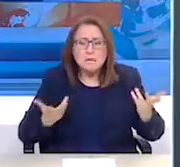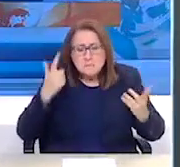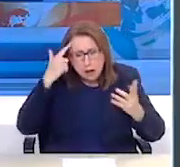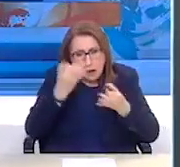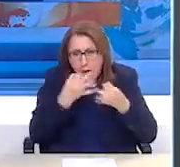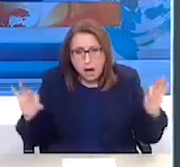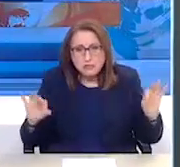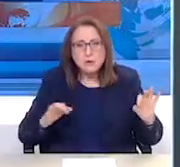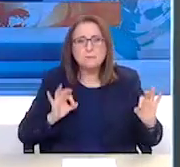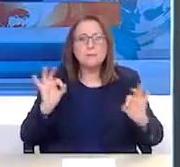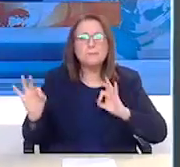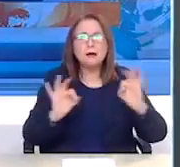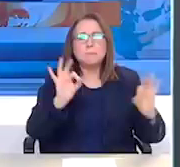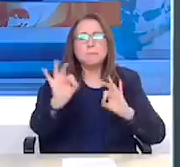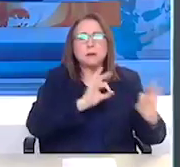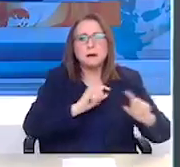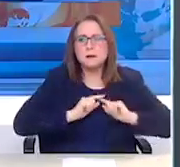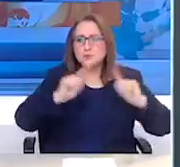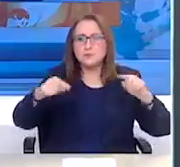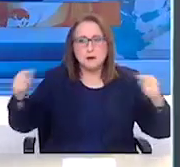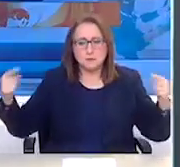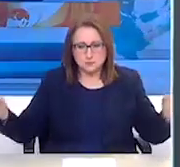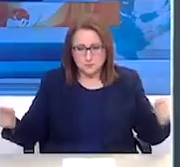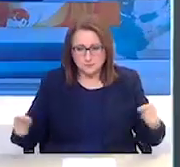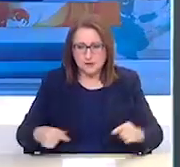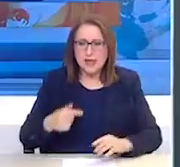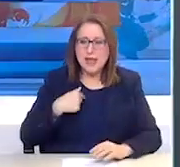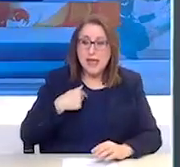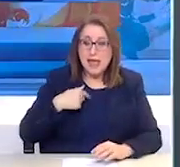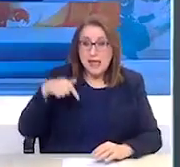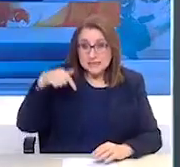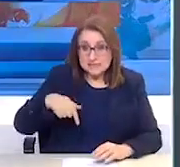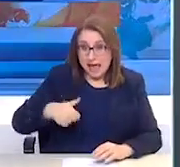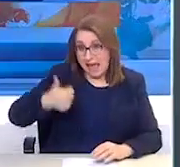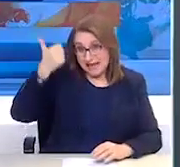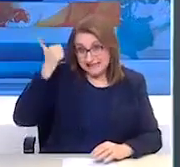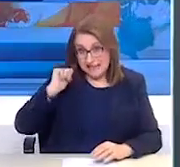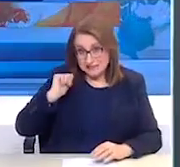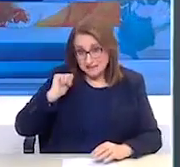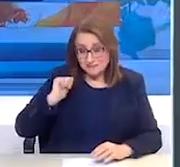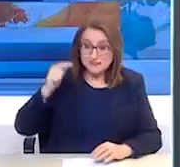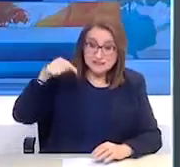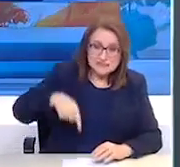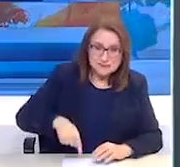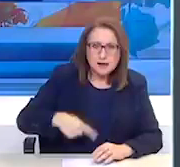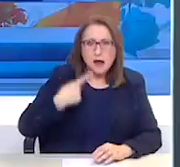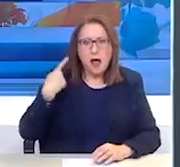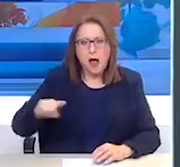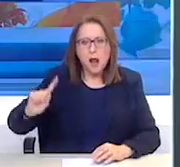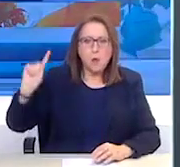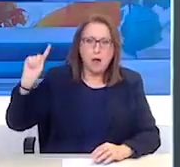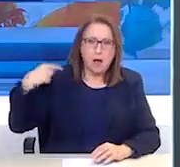που χθες, σε αντίθεση με αυτά που στήριζε ως σήμερα, το Κέντρο Ελέγχου και Πρόληψης των ΗΠΑ, το